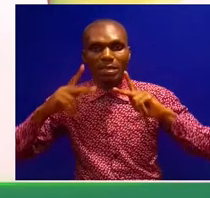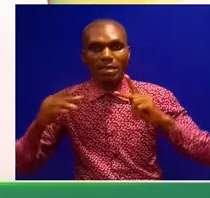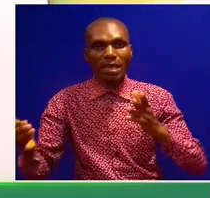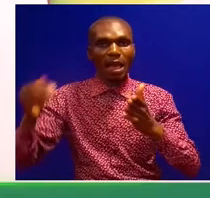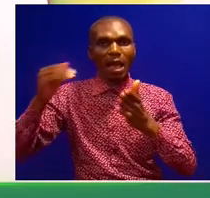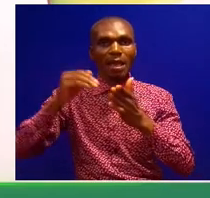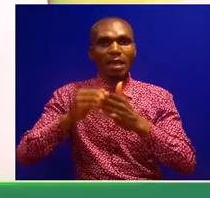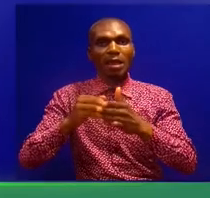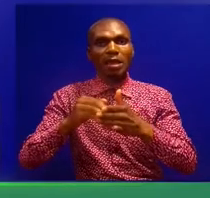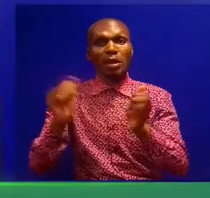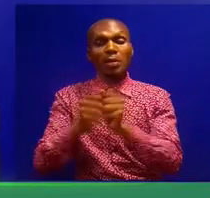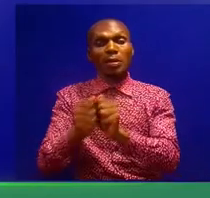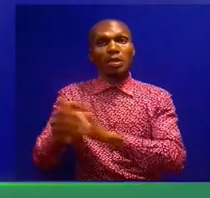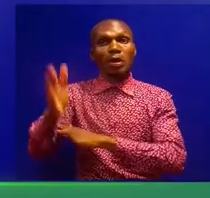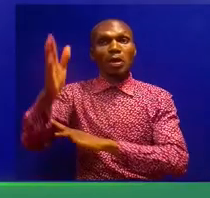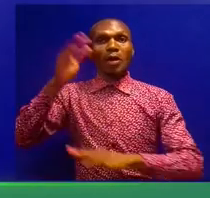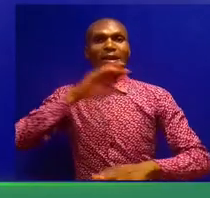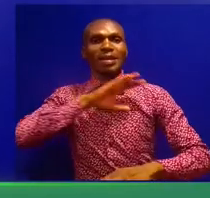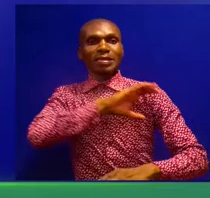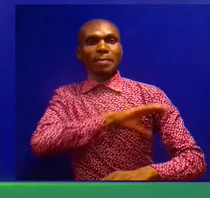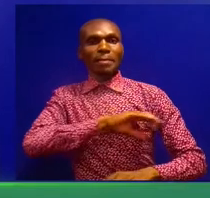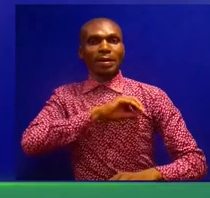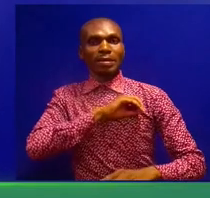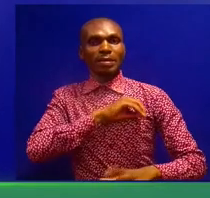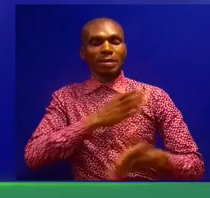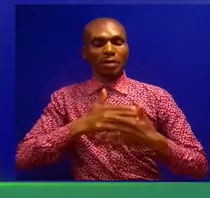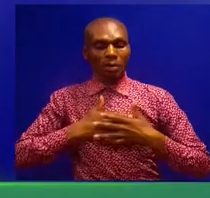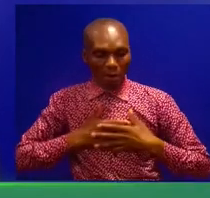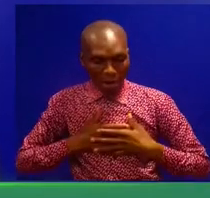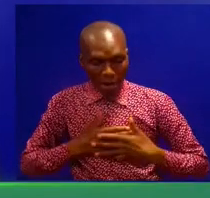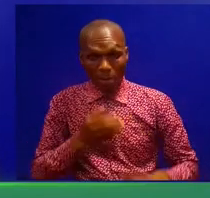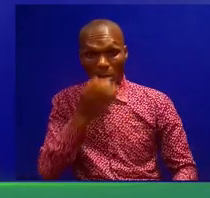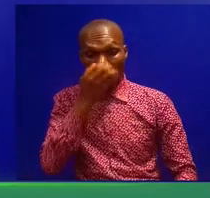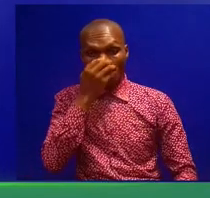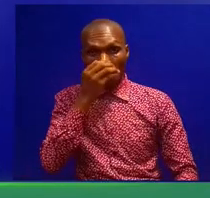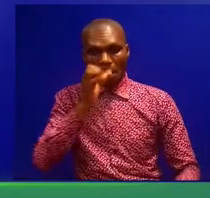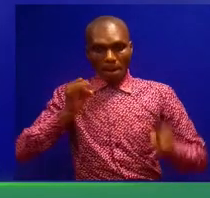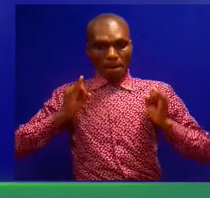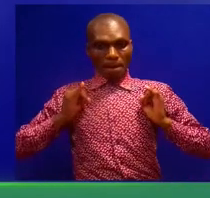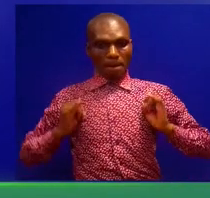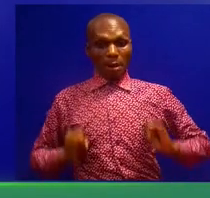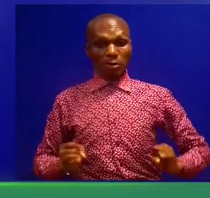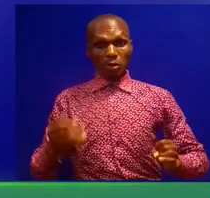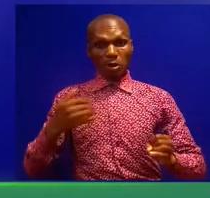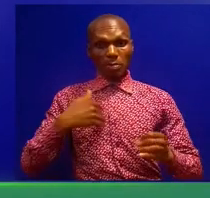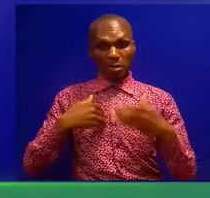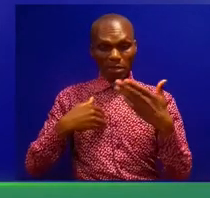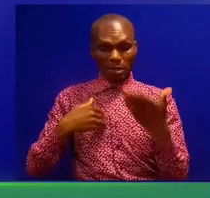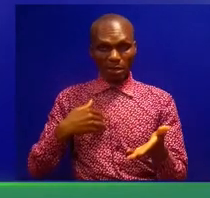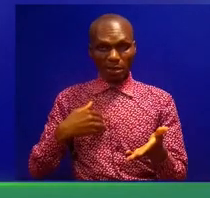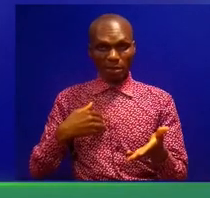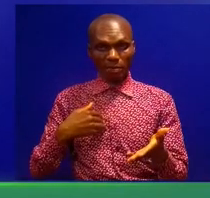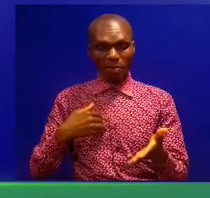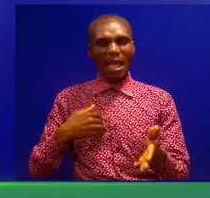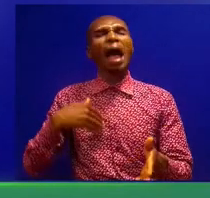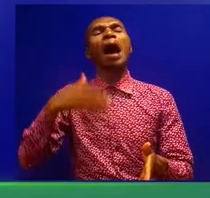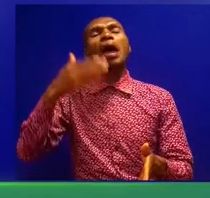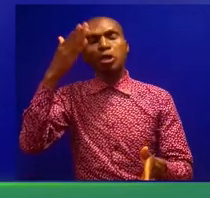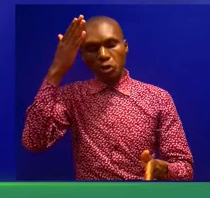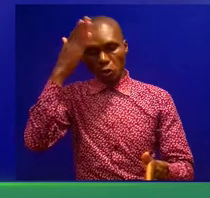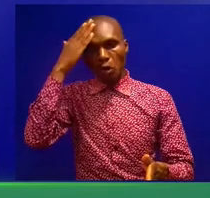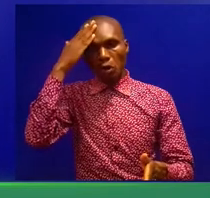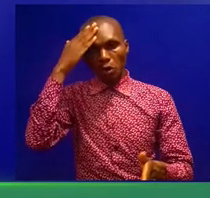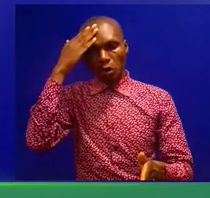bwarenge obwanyasahe Omuske William Ruto personal interview kurwa sense mayane Na manyete kuru